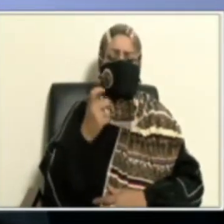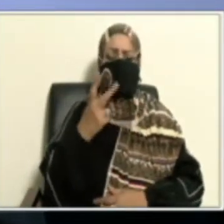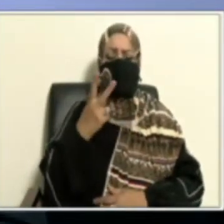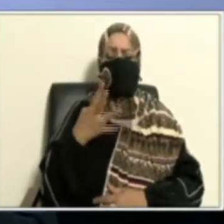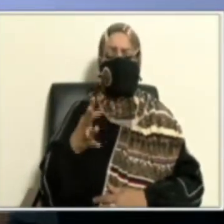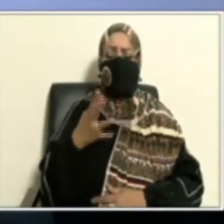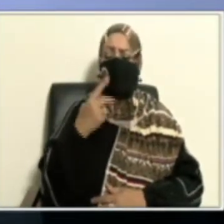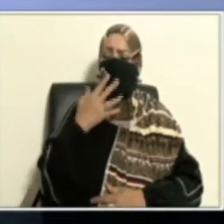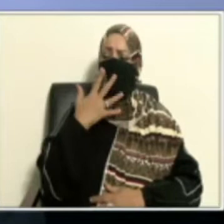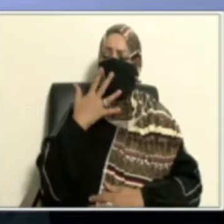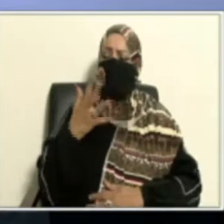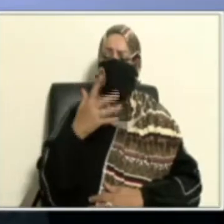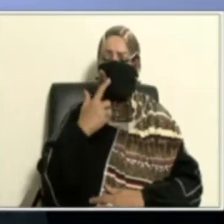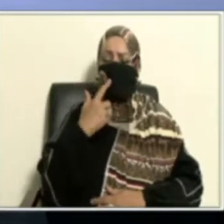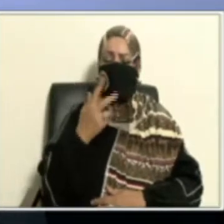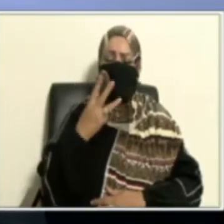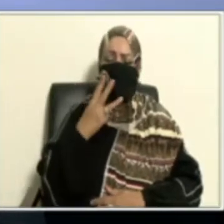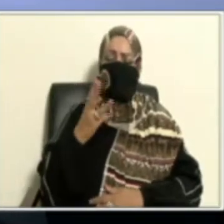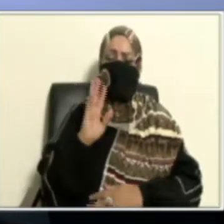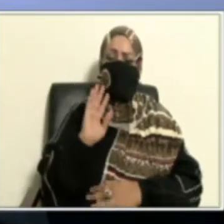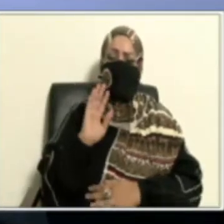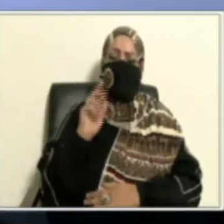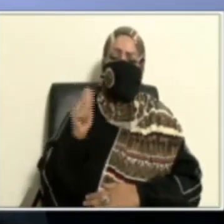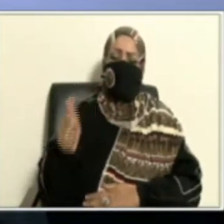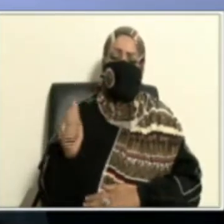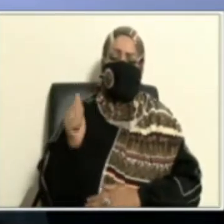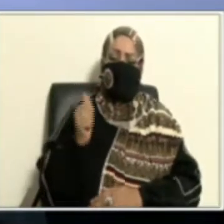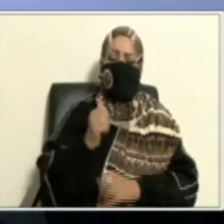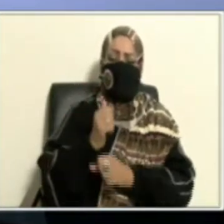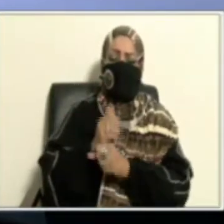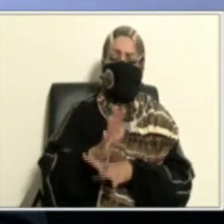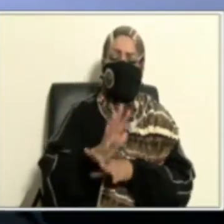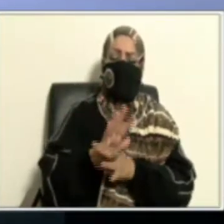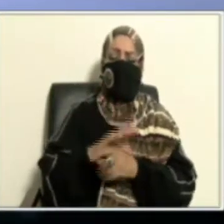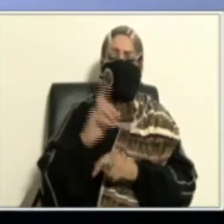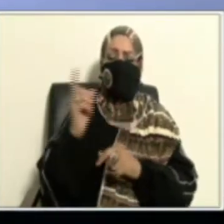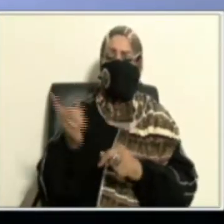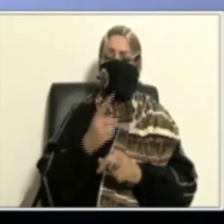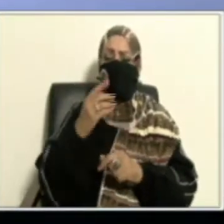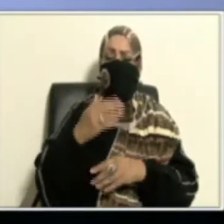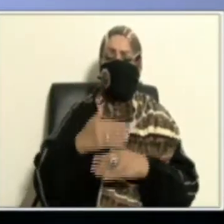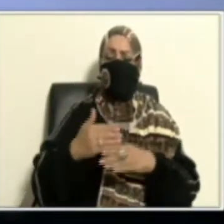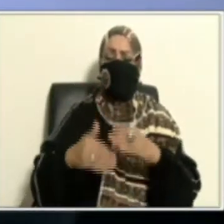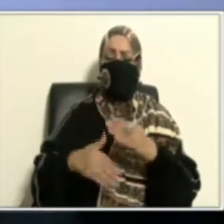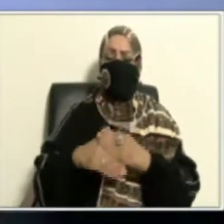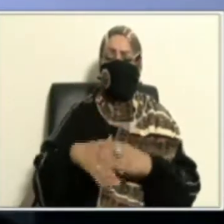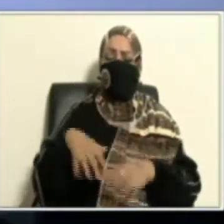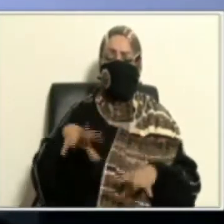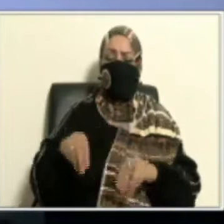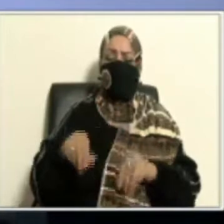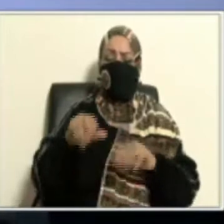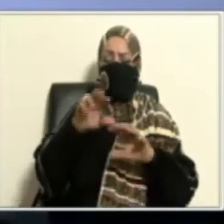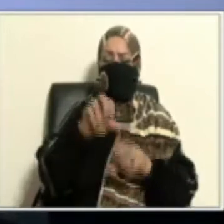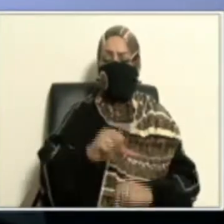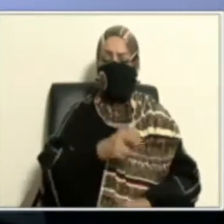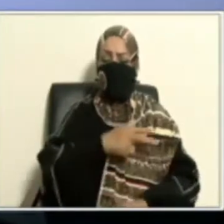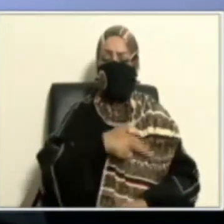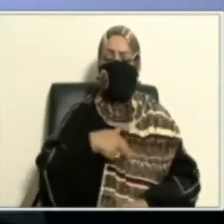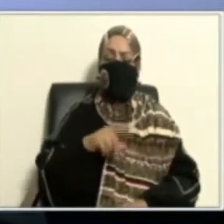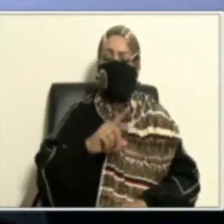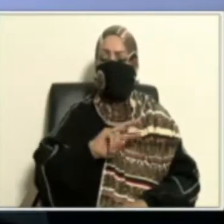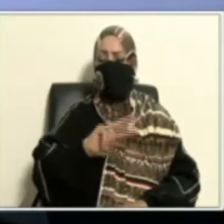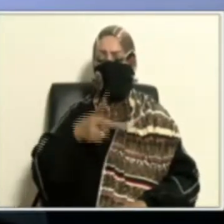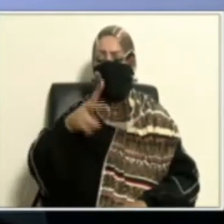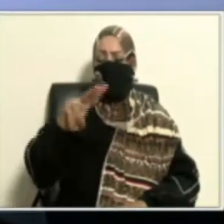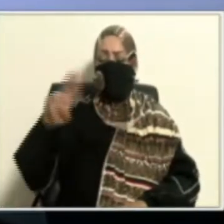التي يؤمن التغير فيها عادة في هذه الفترة. يعني عادني لما نمشي لحوش جديد ونأجر 30